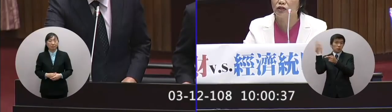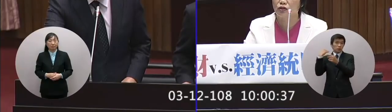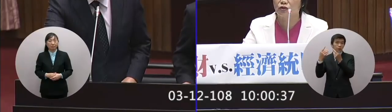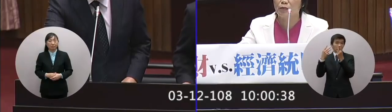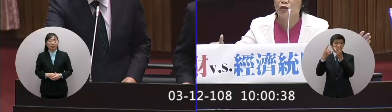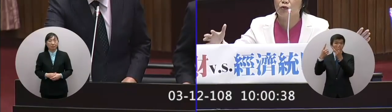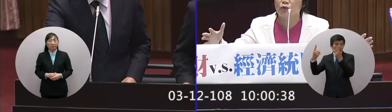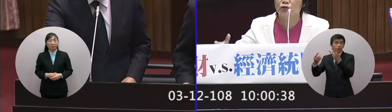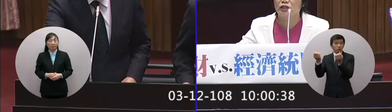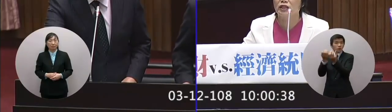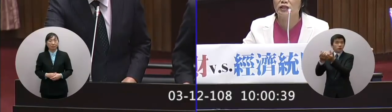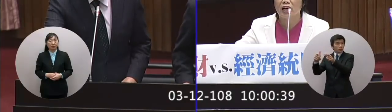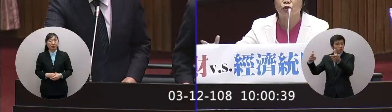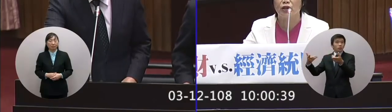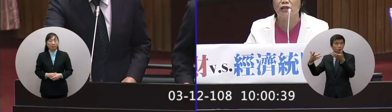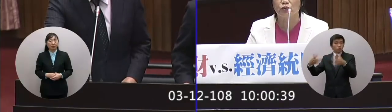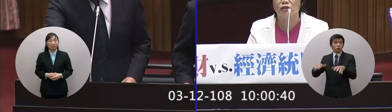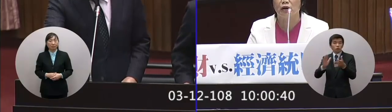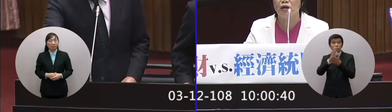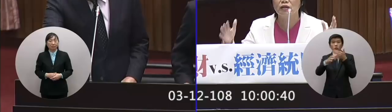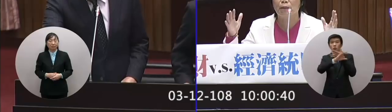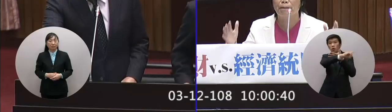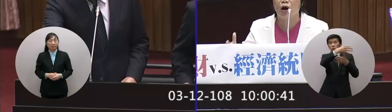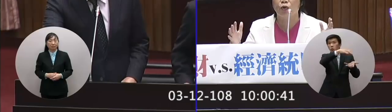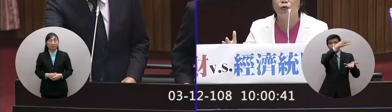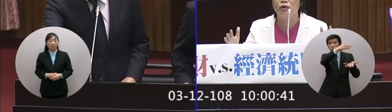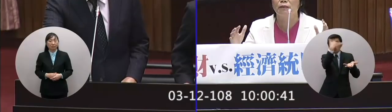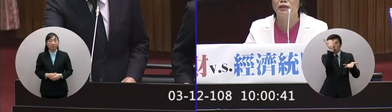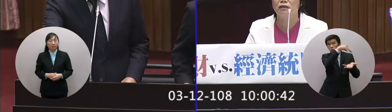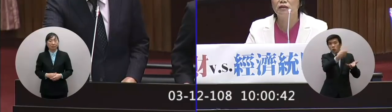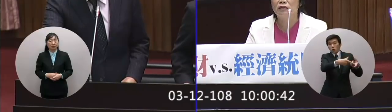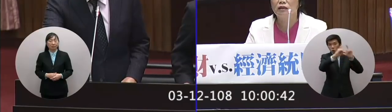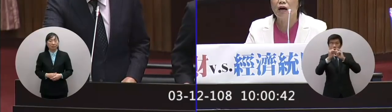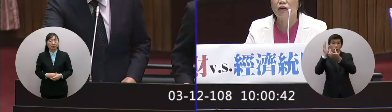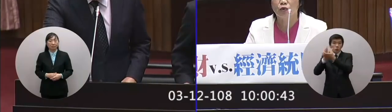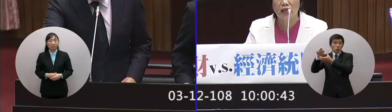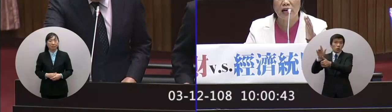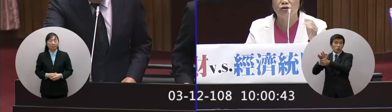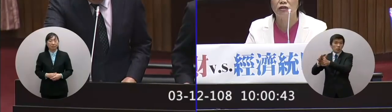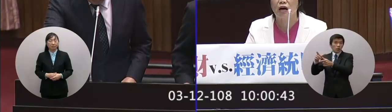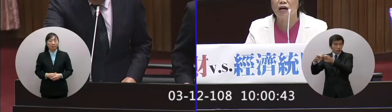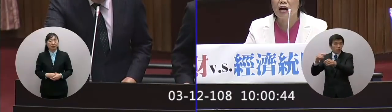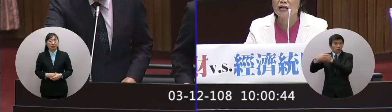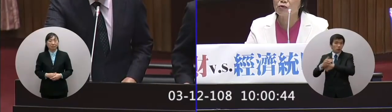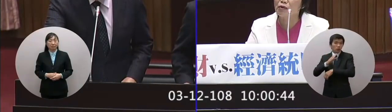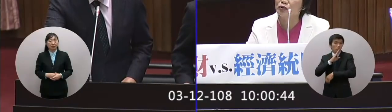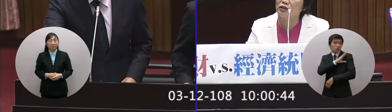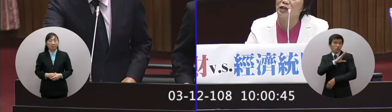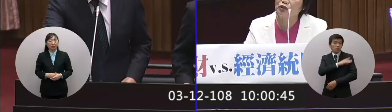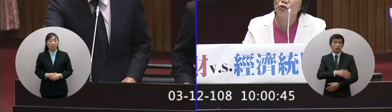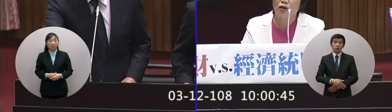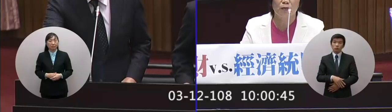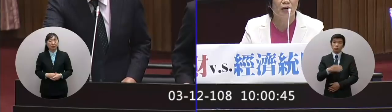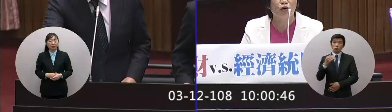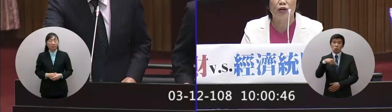他的攻击的时候，他们的外汇存底可以一下子回来，是为什么？要保护日本。 是，哦， 我想大家都知道。 那 外汇